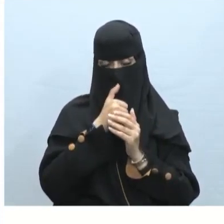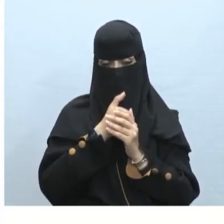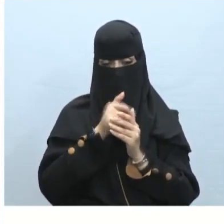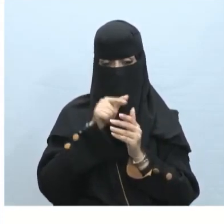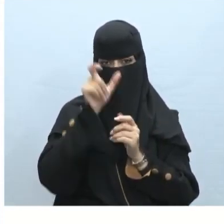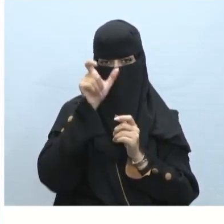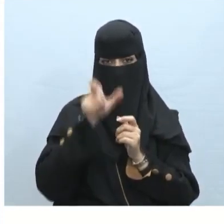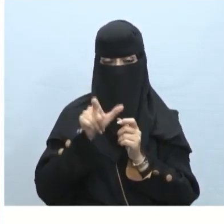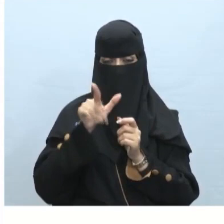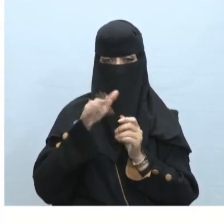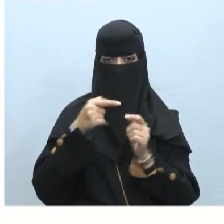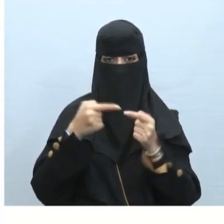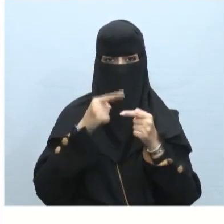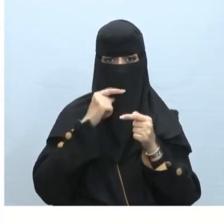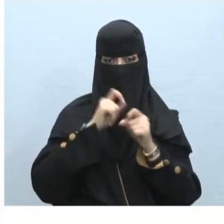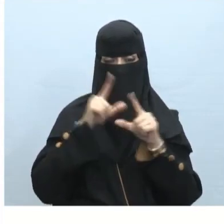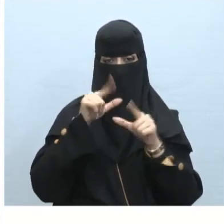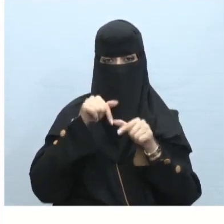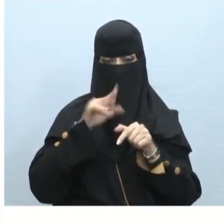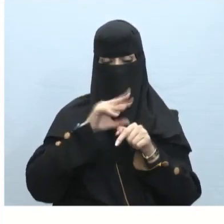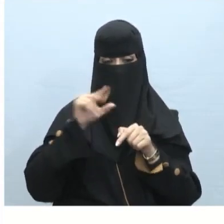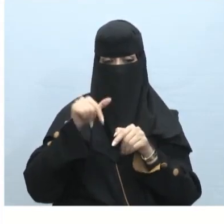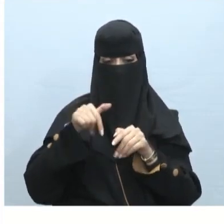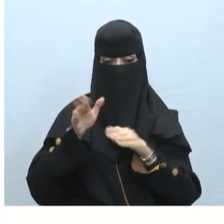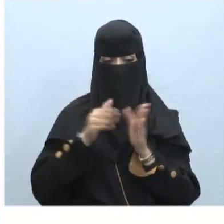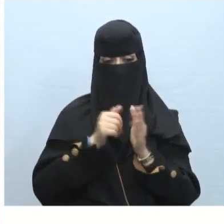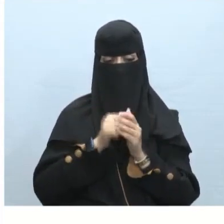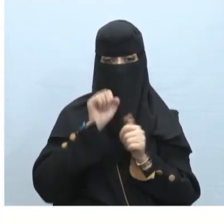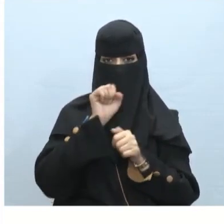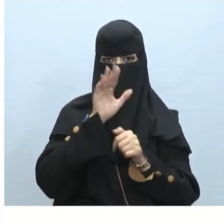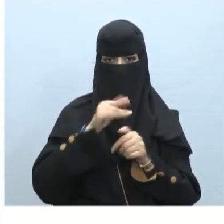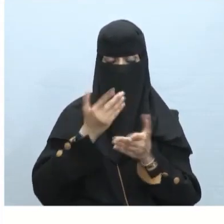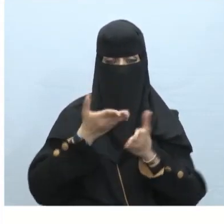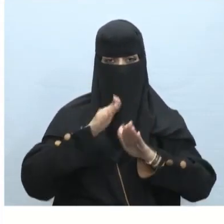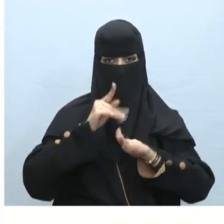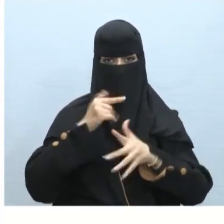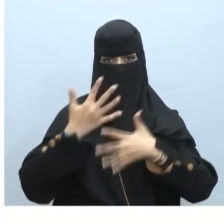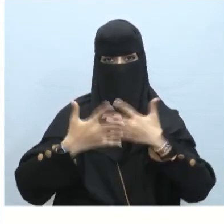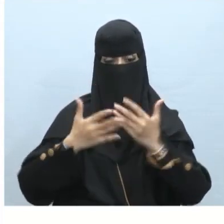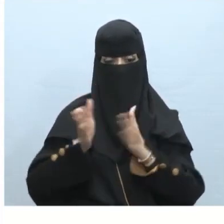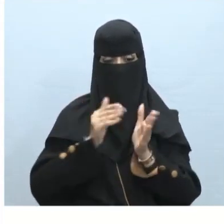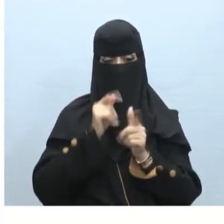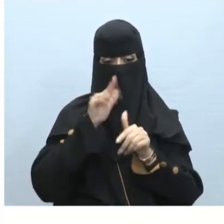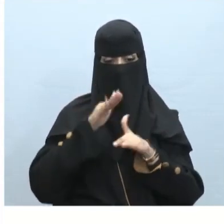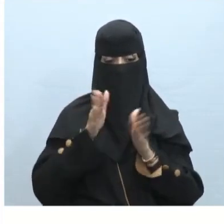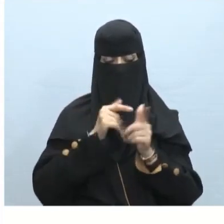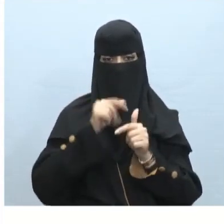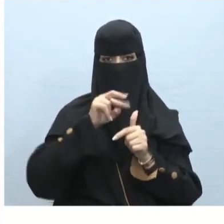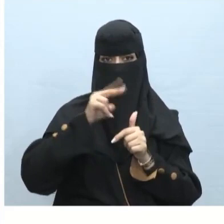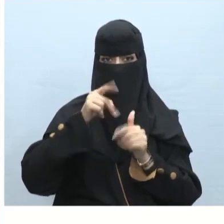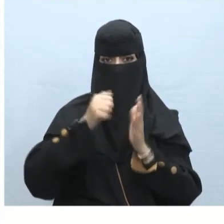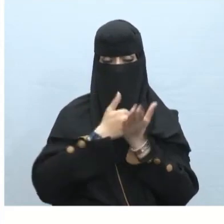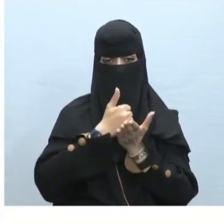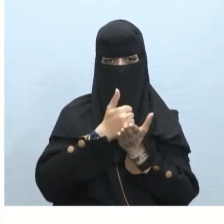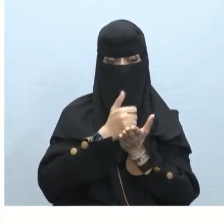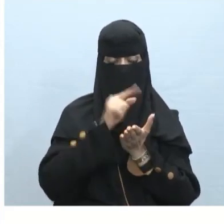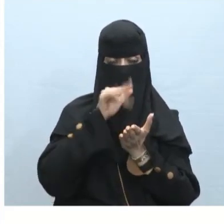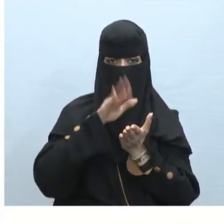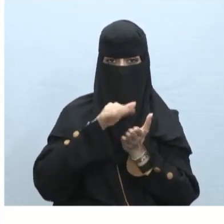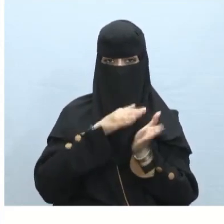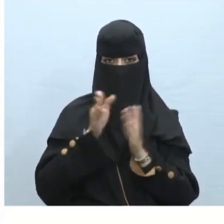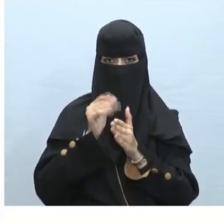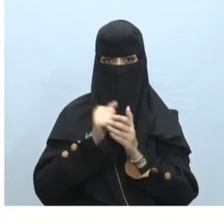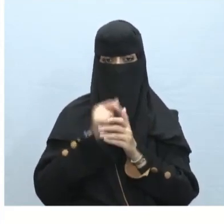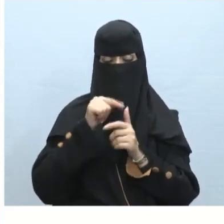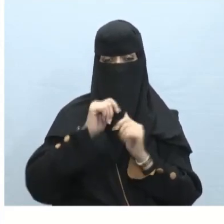القائمه التي تظهر لجعل سمارت ارت الخاص بك اكثر حيويه كذلك من الانماط ومن